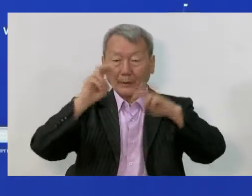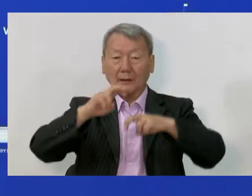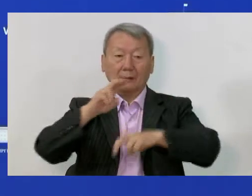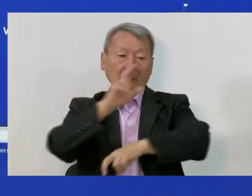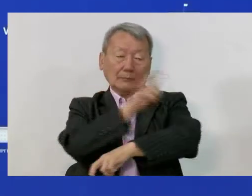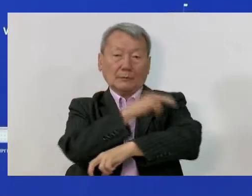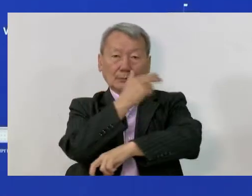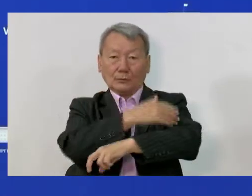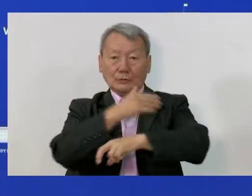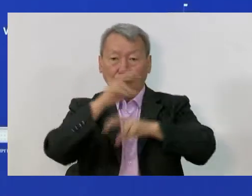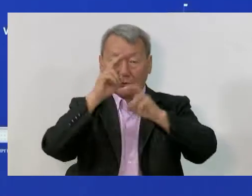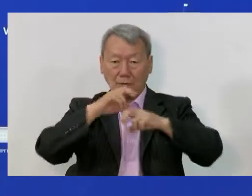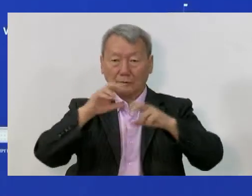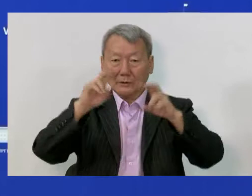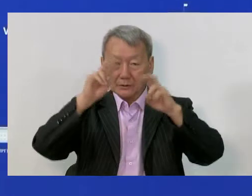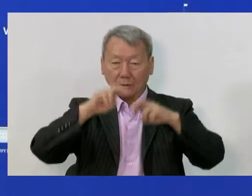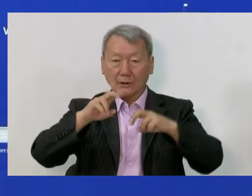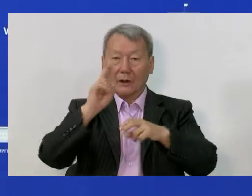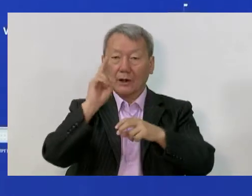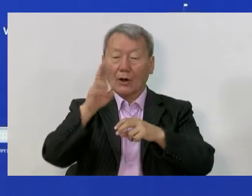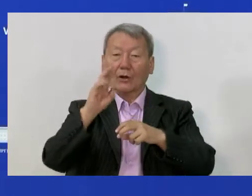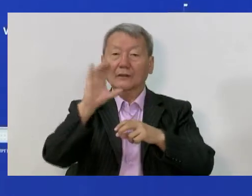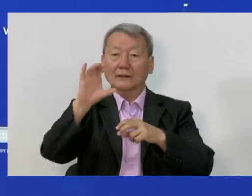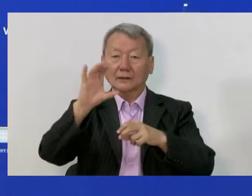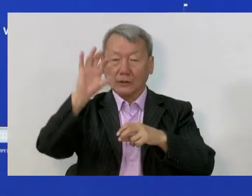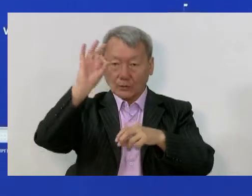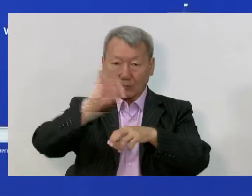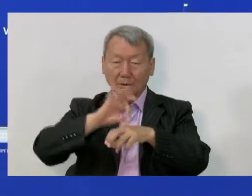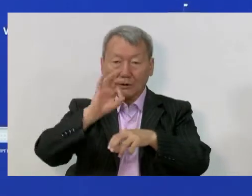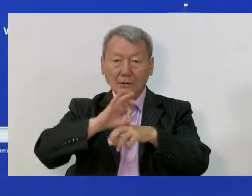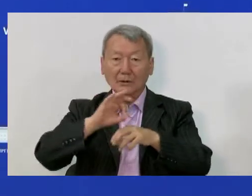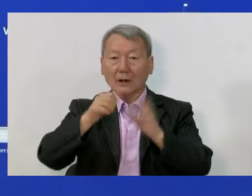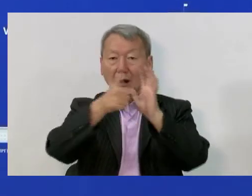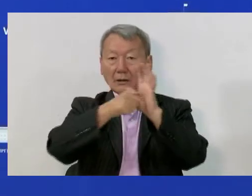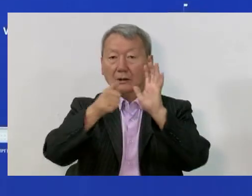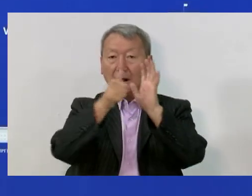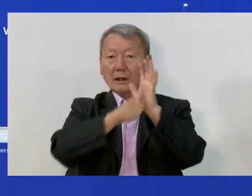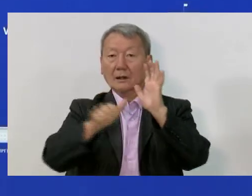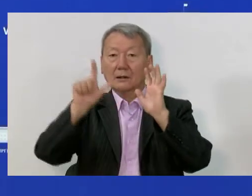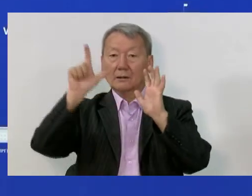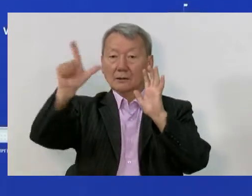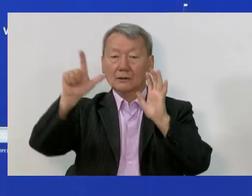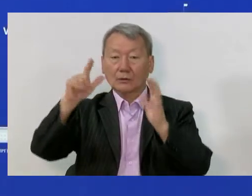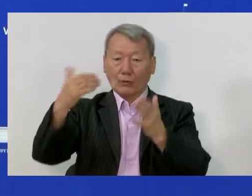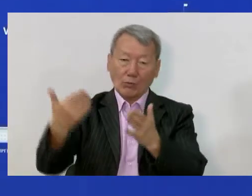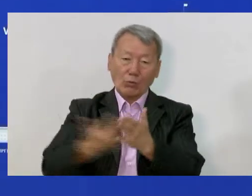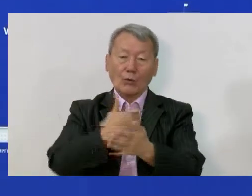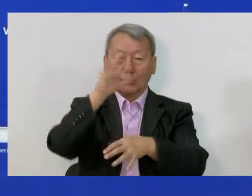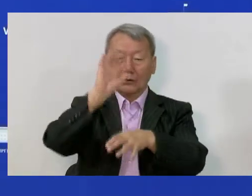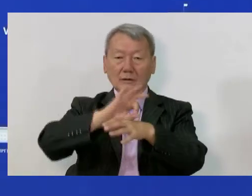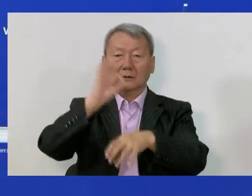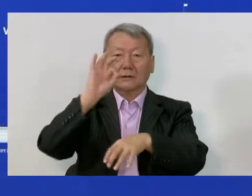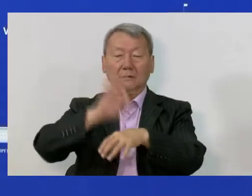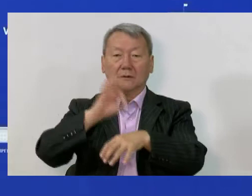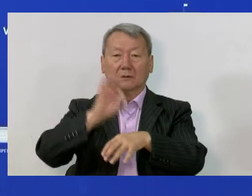эпидемиологиялық жақтан тастықталған COVID-19 соғырысының 662 жаңы ұшыру ғатталды.